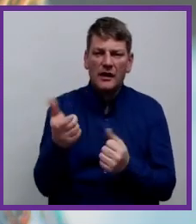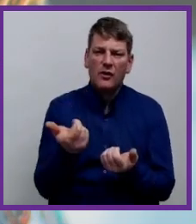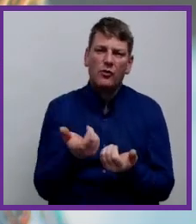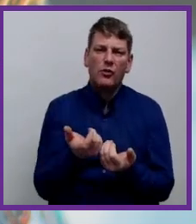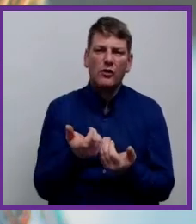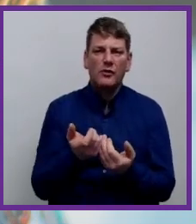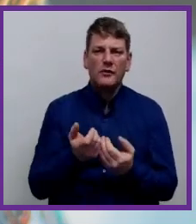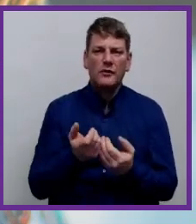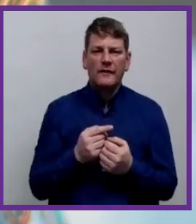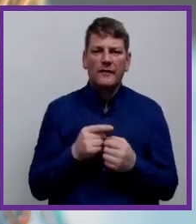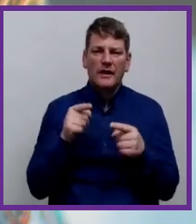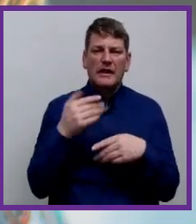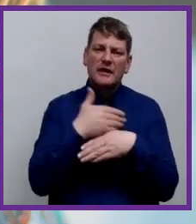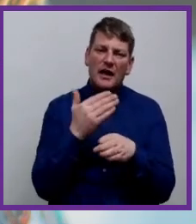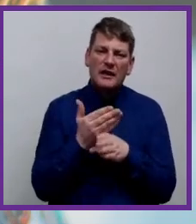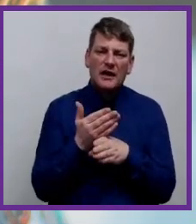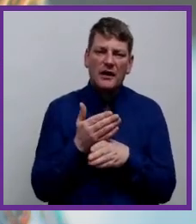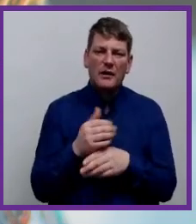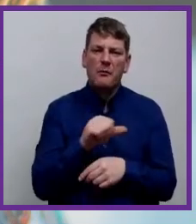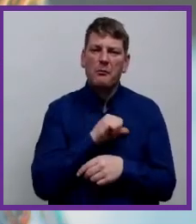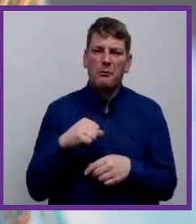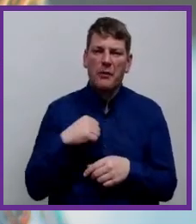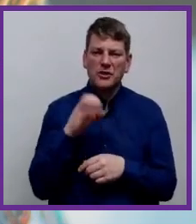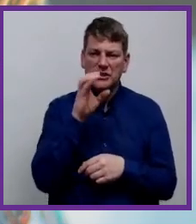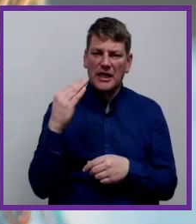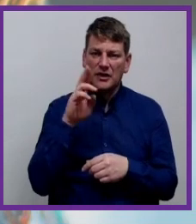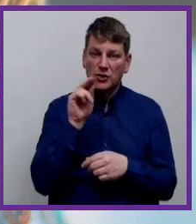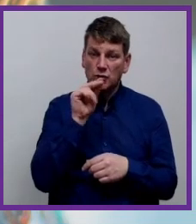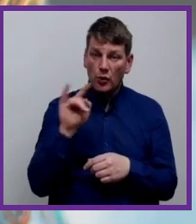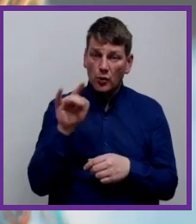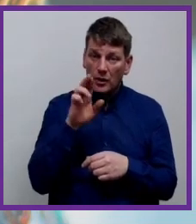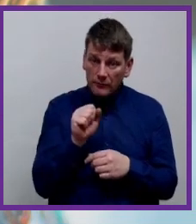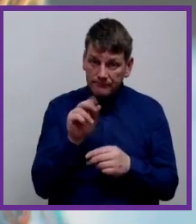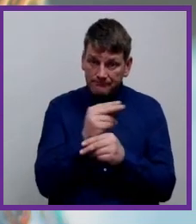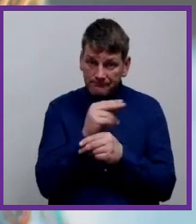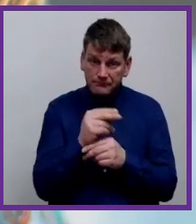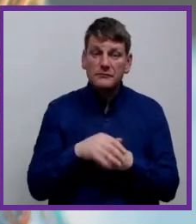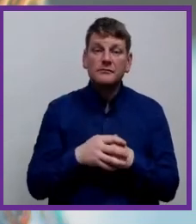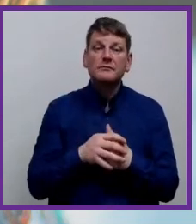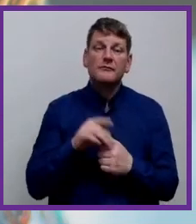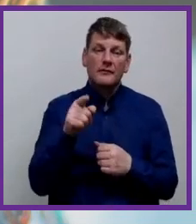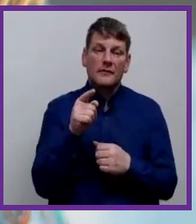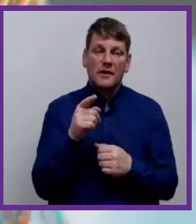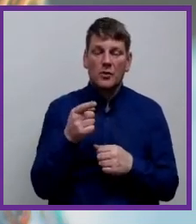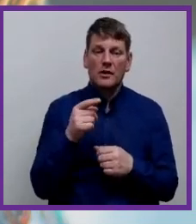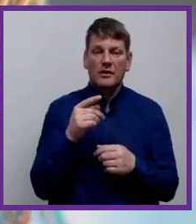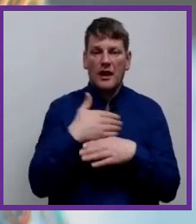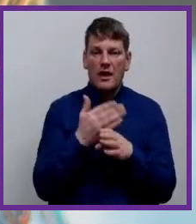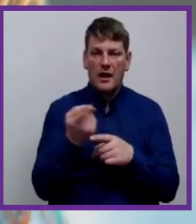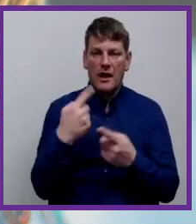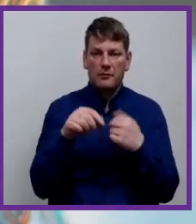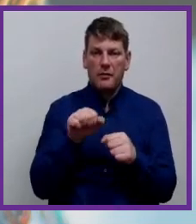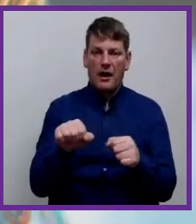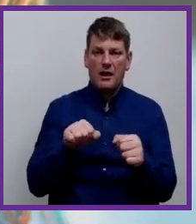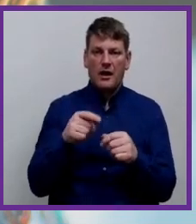tādā daļai it kā pašcenzūra. Jo ieslēdzās daļai, es negribu tā teikt, bet tāda atpakaļgaita. Nu, jo tad pēc